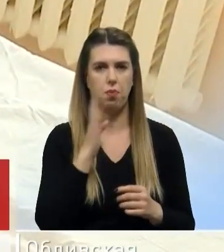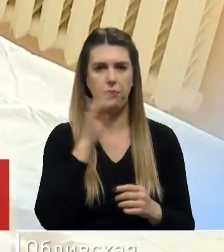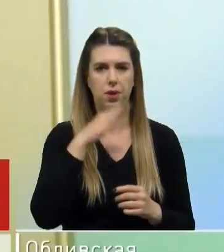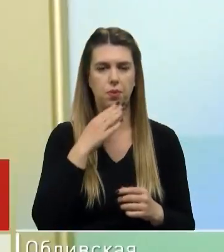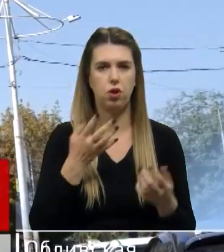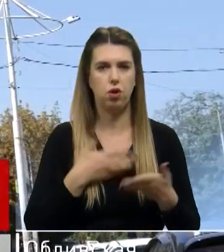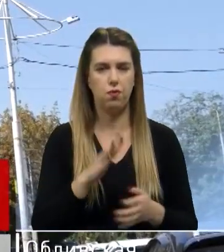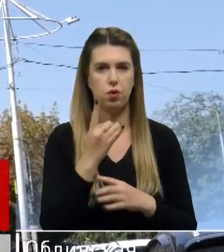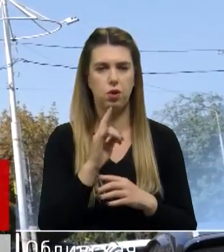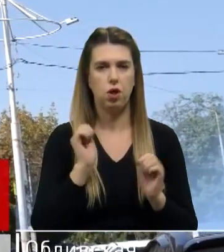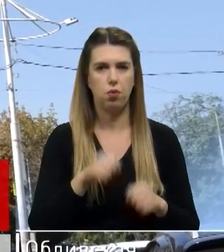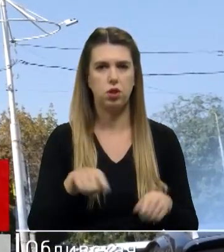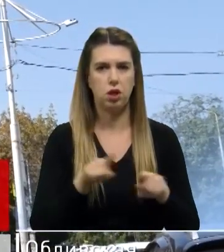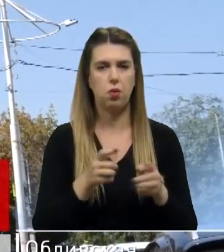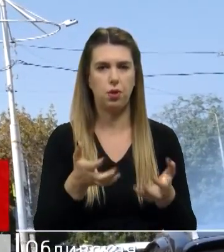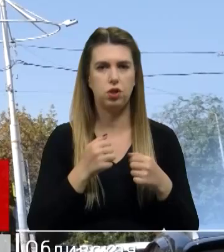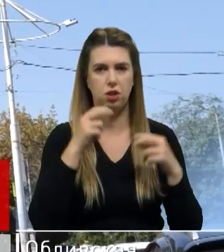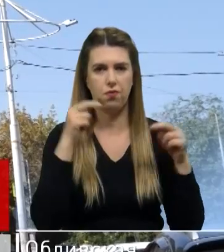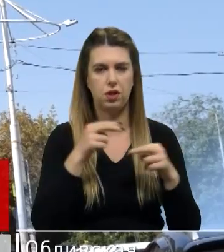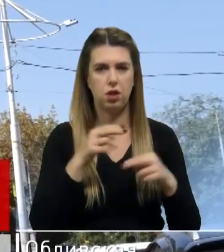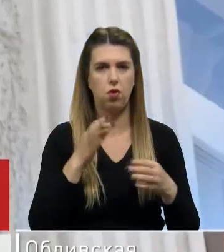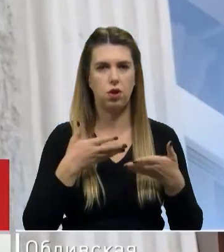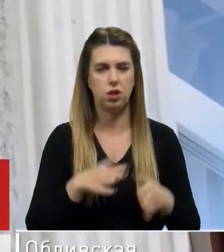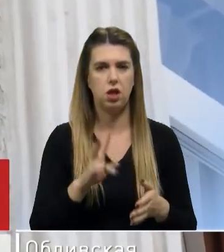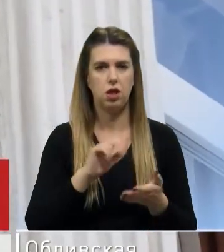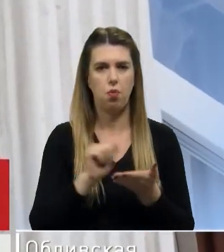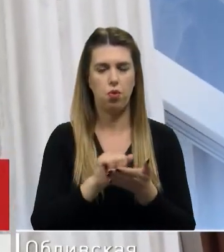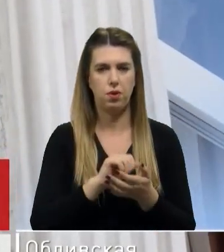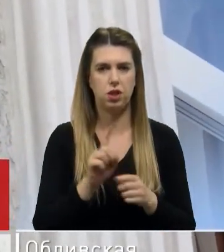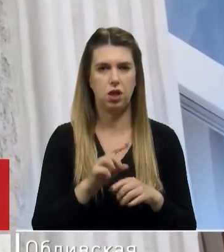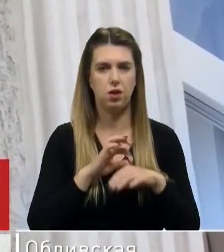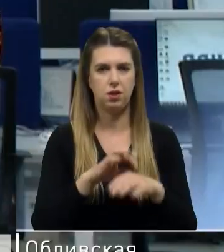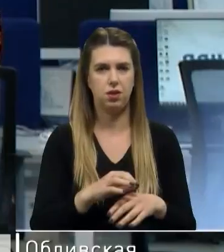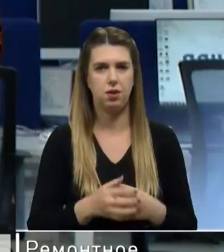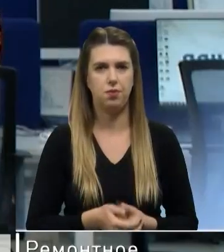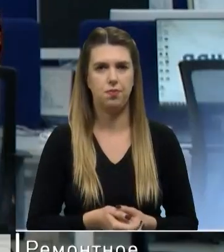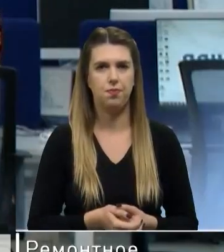папа новорожденного могут также получить свидетельство о рождении на бумажном носителе.